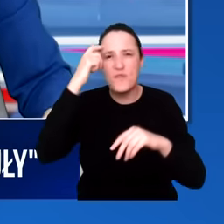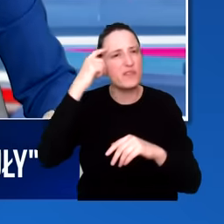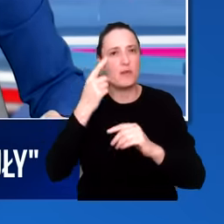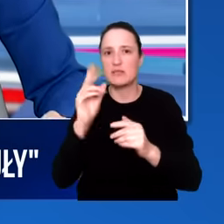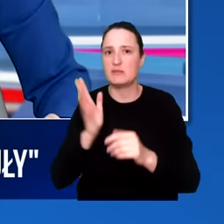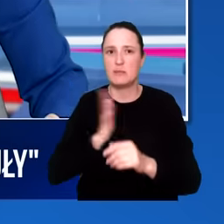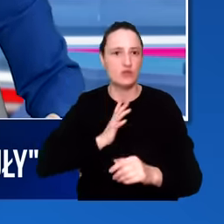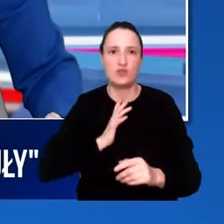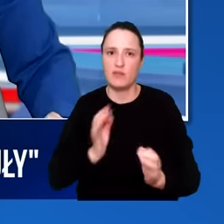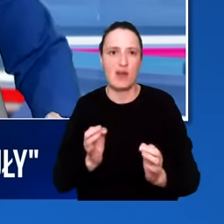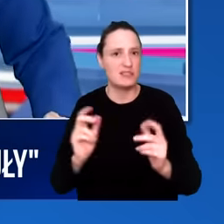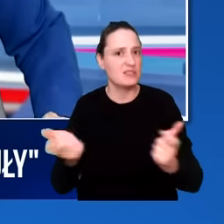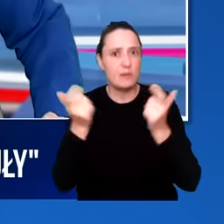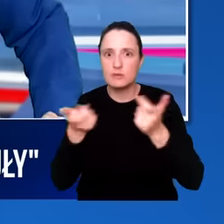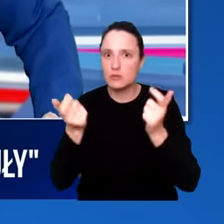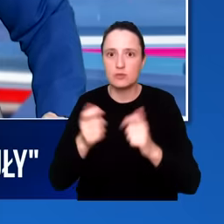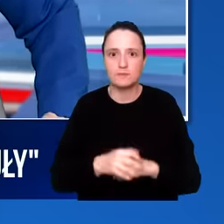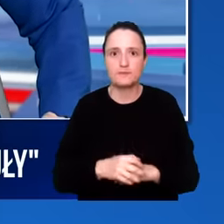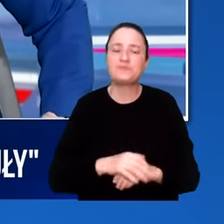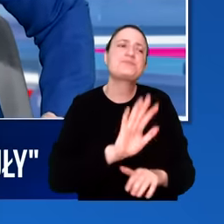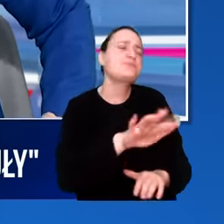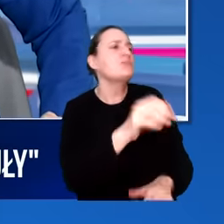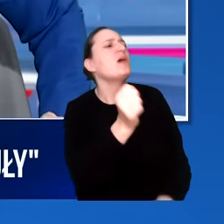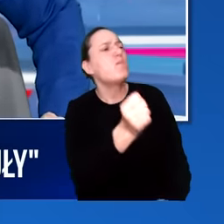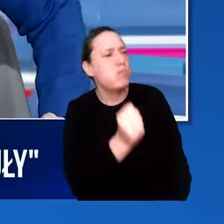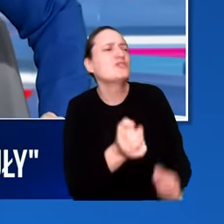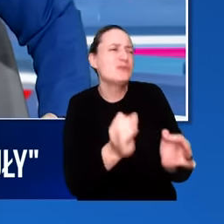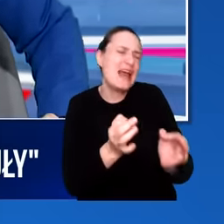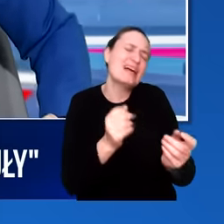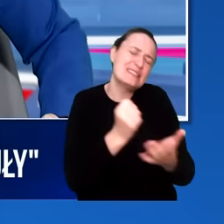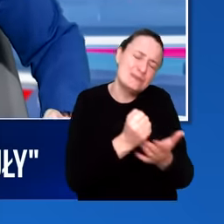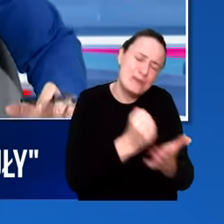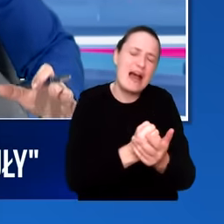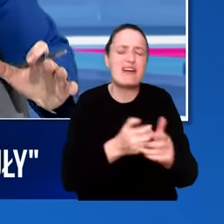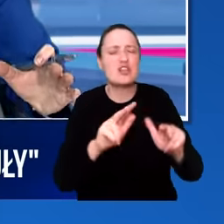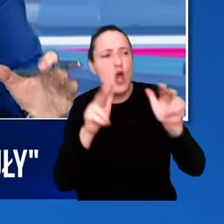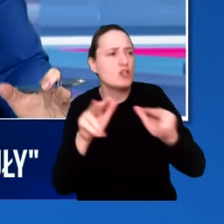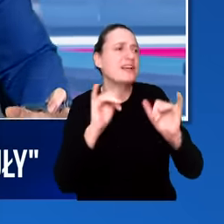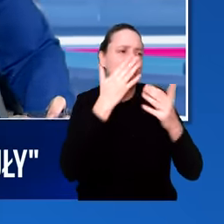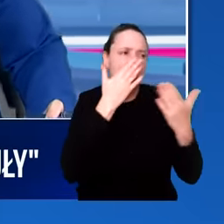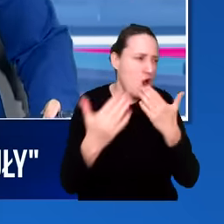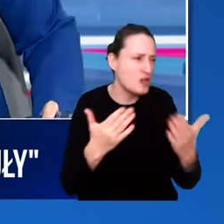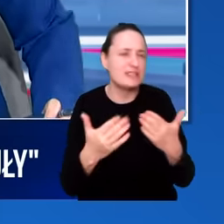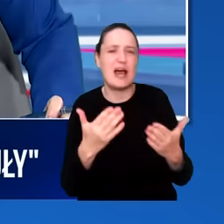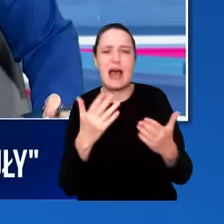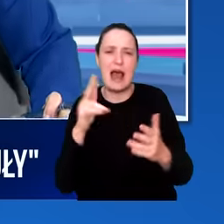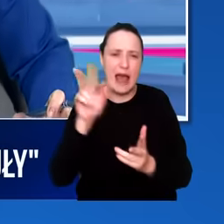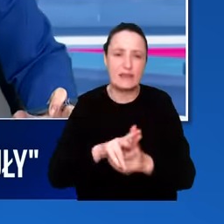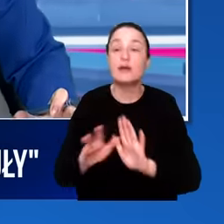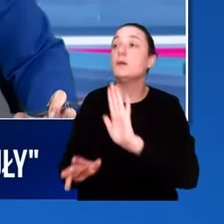w tym zakresie. Dobrze, ale panie pośle, przepraszam, nie rozmawiajmy teraz o tym, jak może wyglądać ta